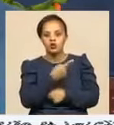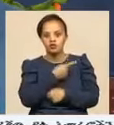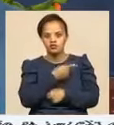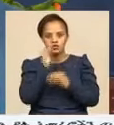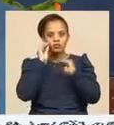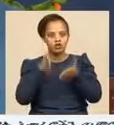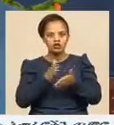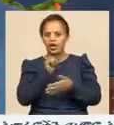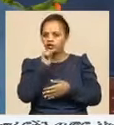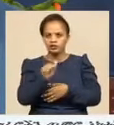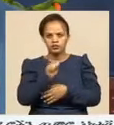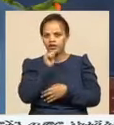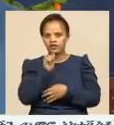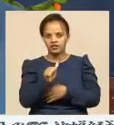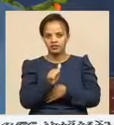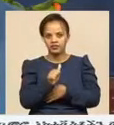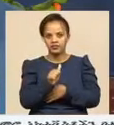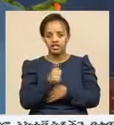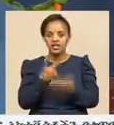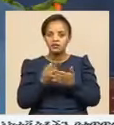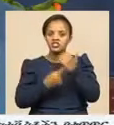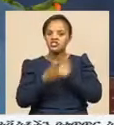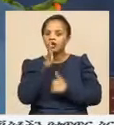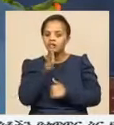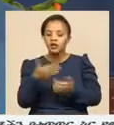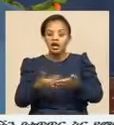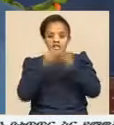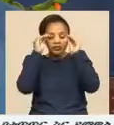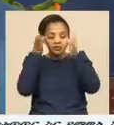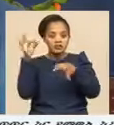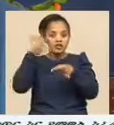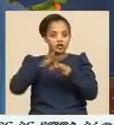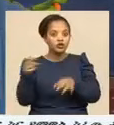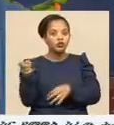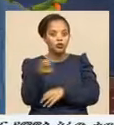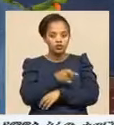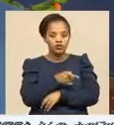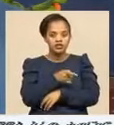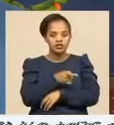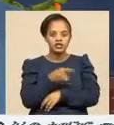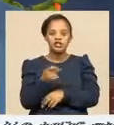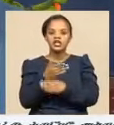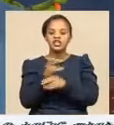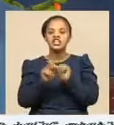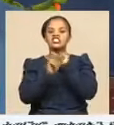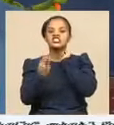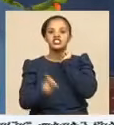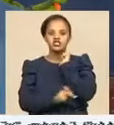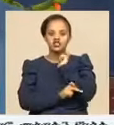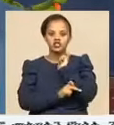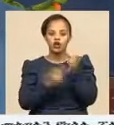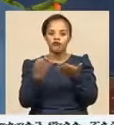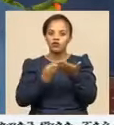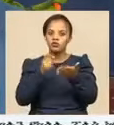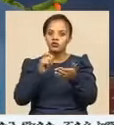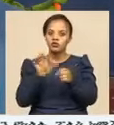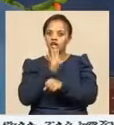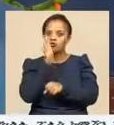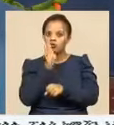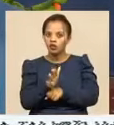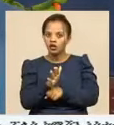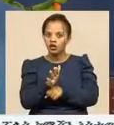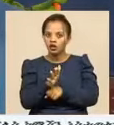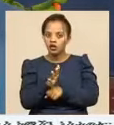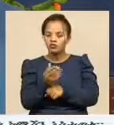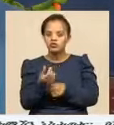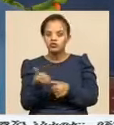አይደለም እንደዚህ ያለ ፍቃድ የሚደረግ ነገር አይደለም። መምህር ራሱ የሚቀጠር ከሆነ የድርጅት ፎርም ኦርኔ ሳይሞላ ፔሮል ላይ ተተኩላል